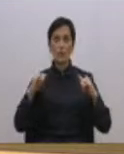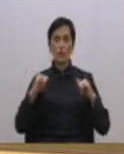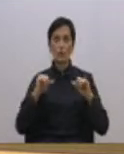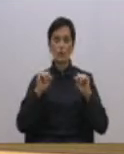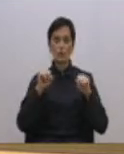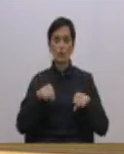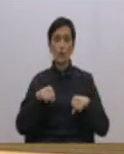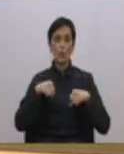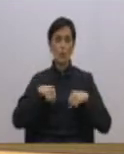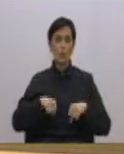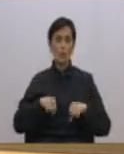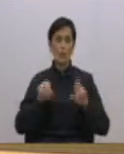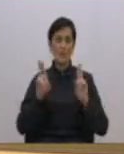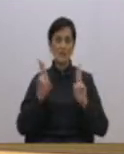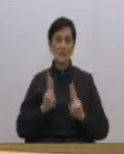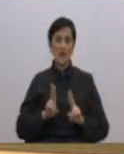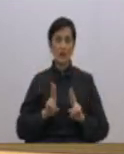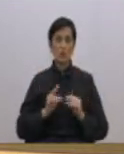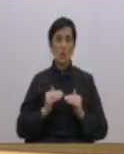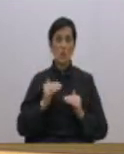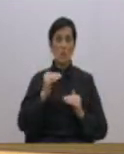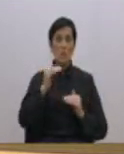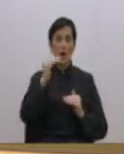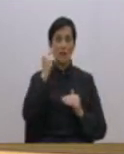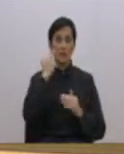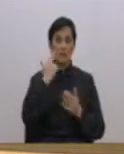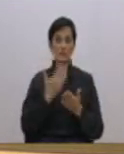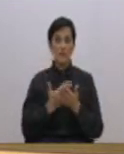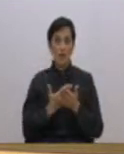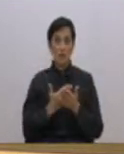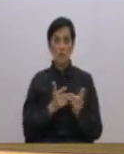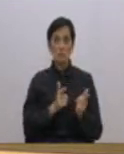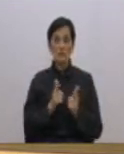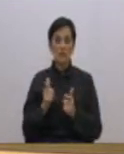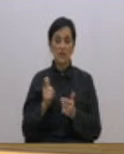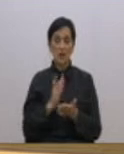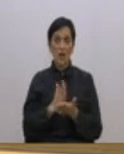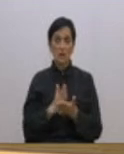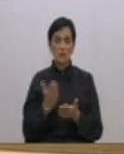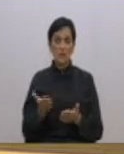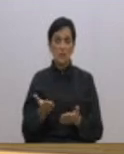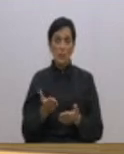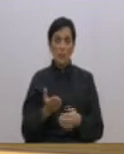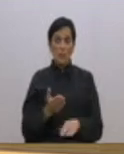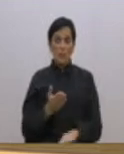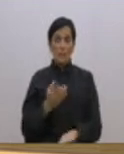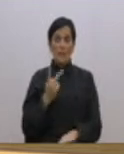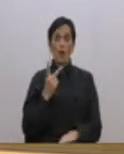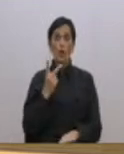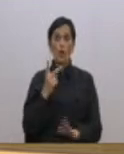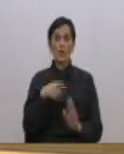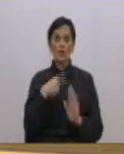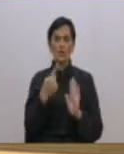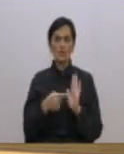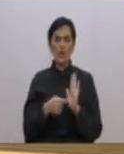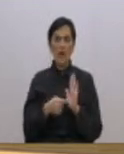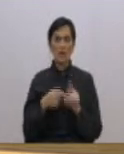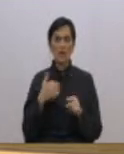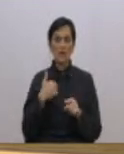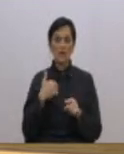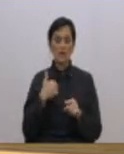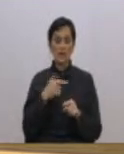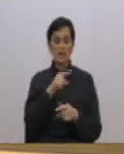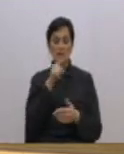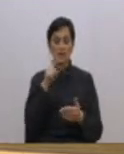შესაძლებლობები უფლებრივი სტანდარტების უფრო მაღლა აწევის თვალსაზრისით, ამაზე მზად ყოფნა არსებობს. ორ საკითხს მინდა უბრალოდ კითხვის